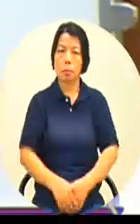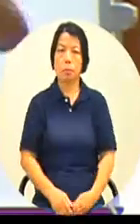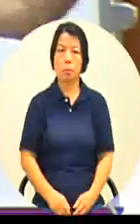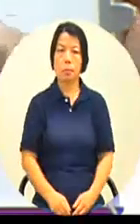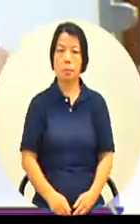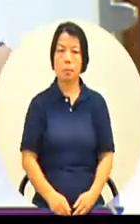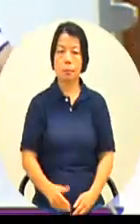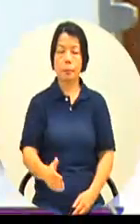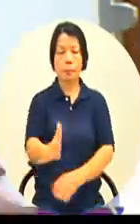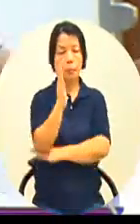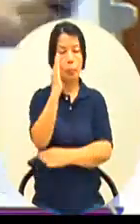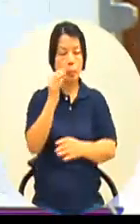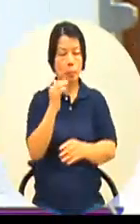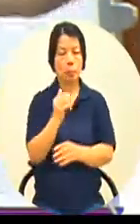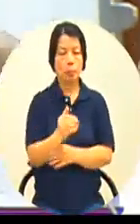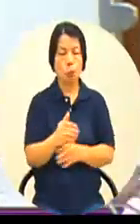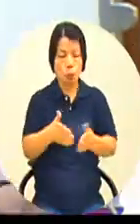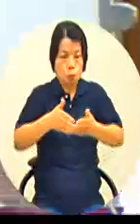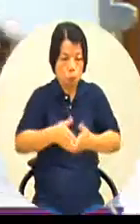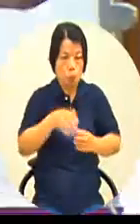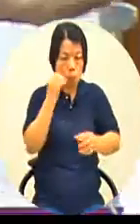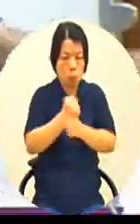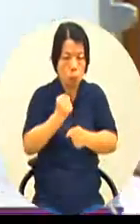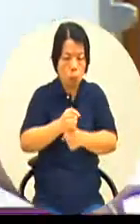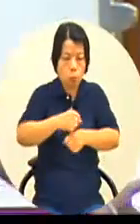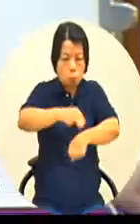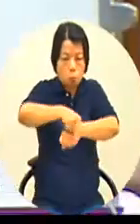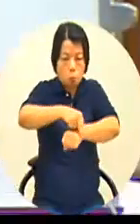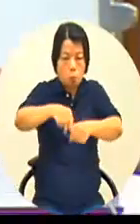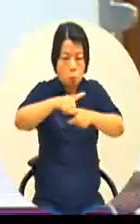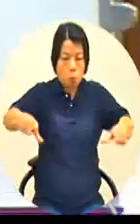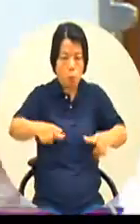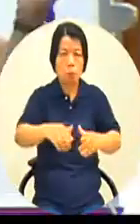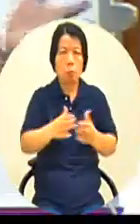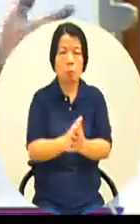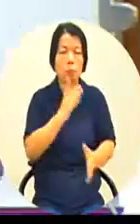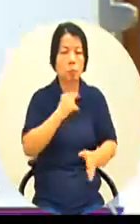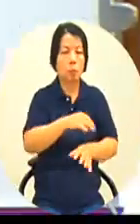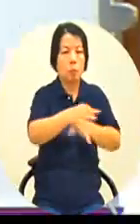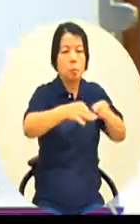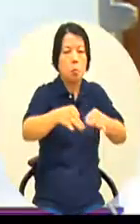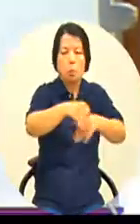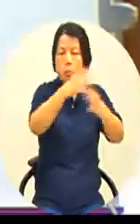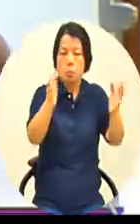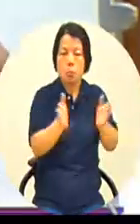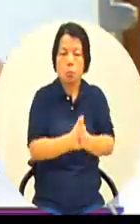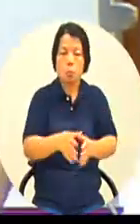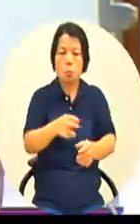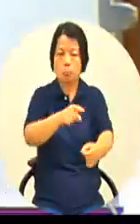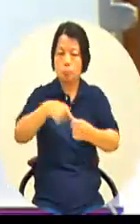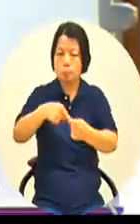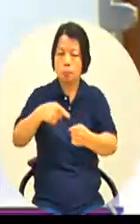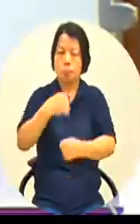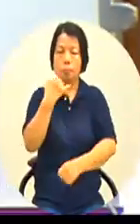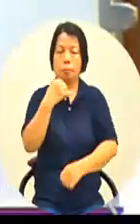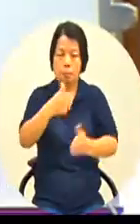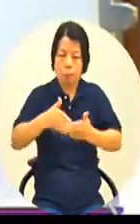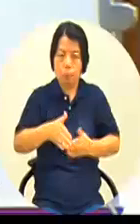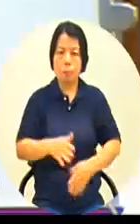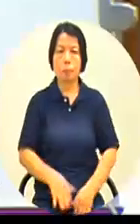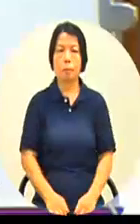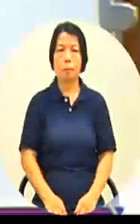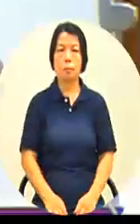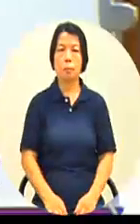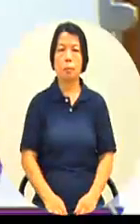政府拼做啊大，啊，让咱的全国的全市的生意人拢有钱赚啦，安尼上好啦。他